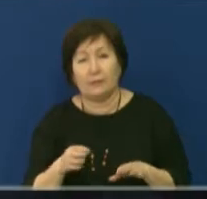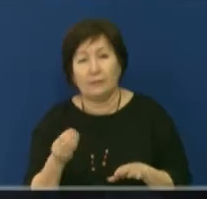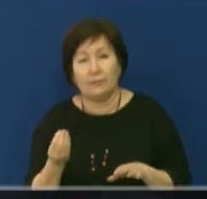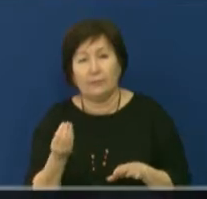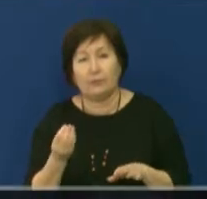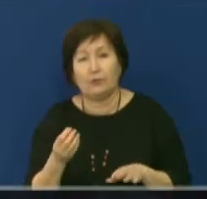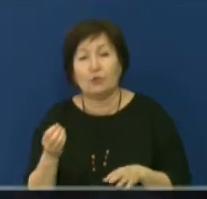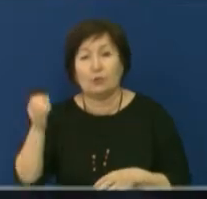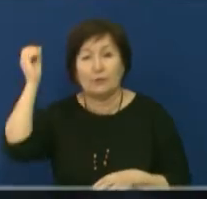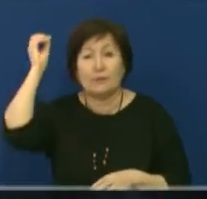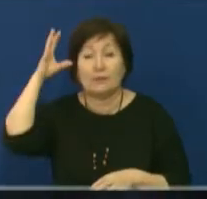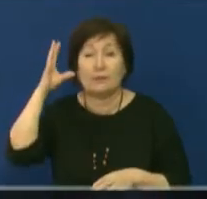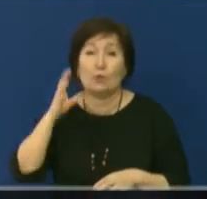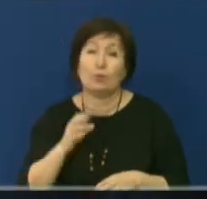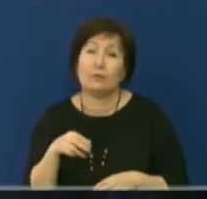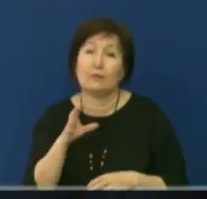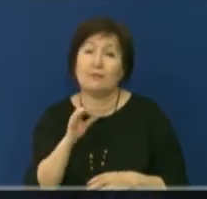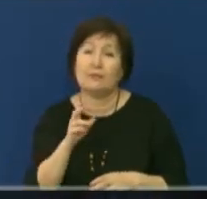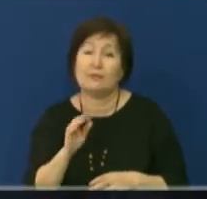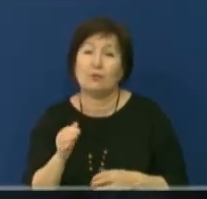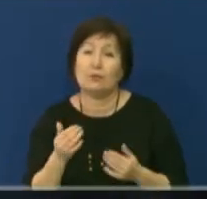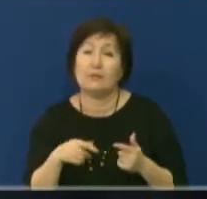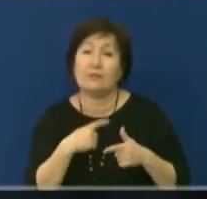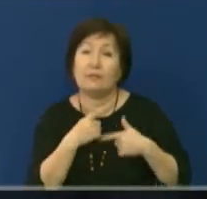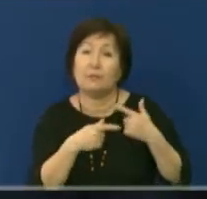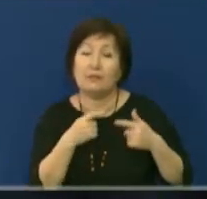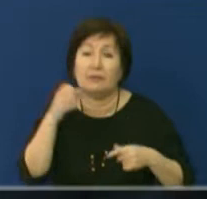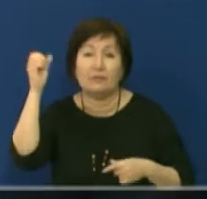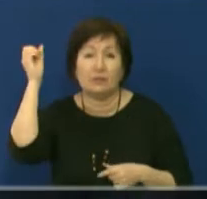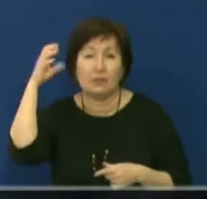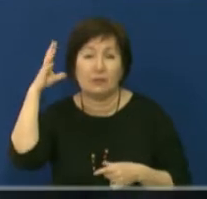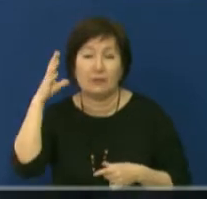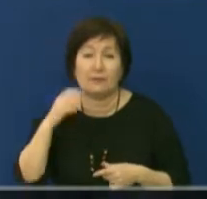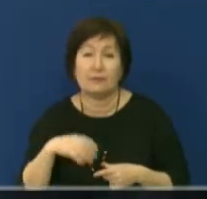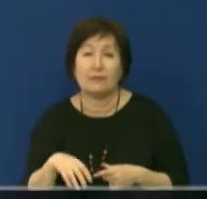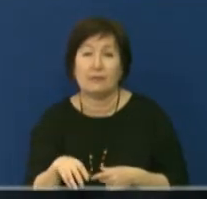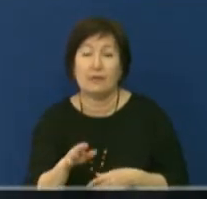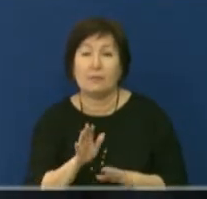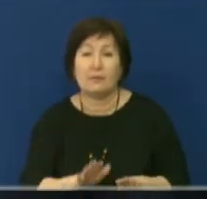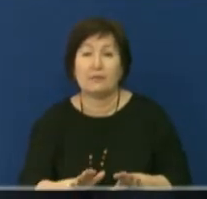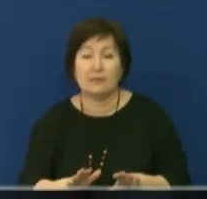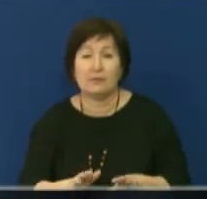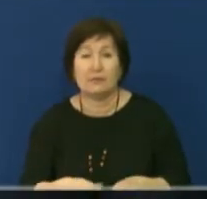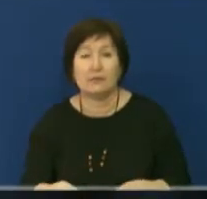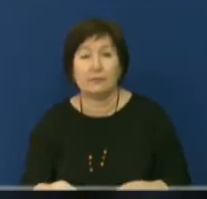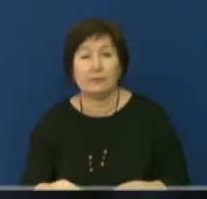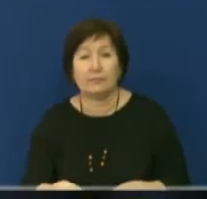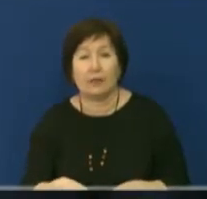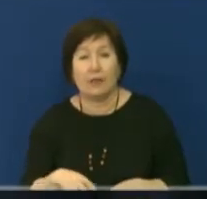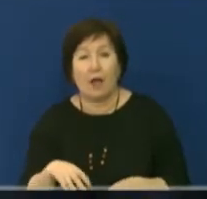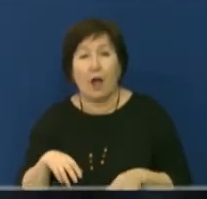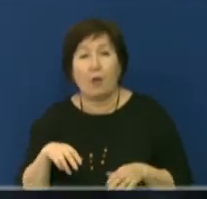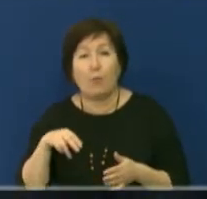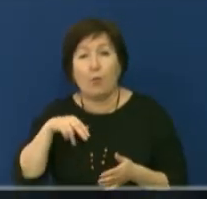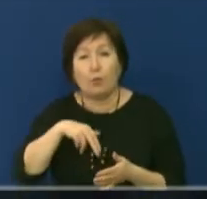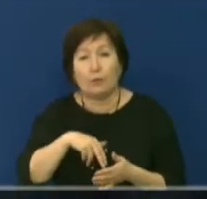светодиодные светильники. То есть весь необходимый материал уже имеется, в том числе опоры. Опоры они находятся в другом месте. Нужно